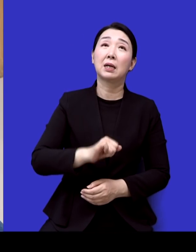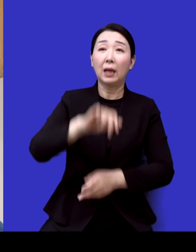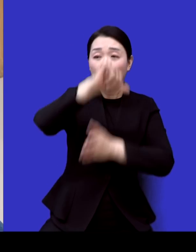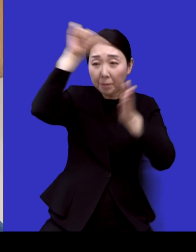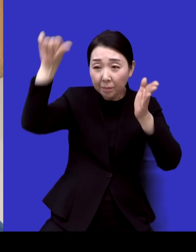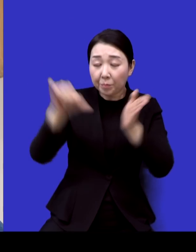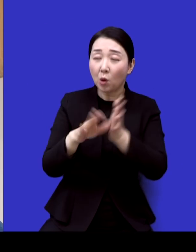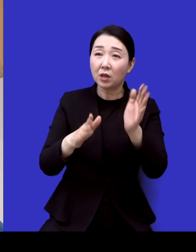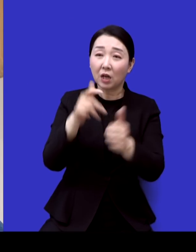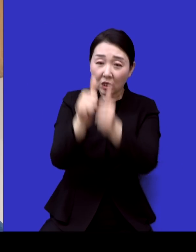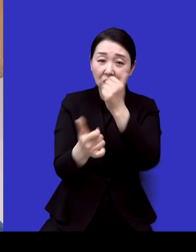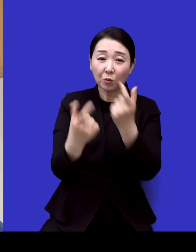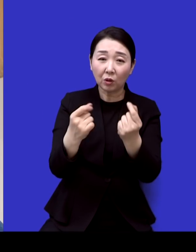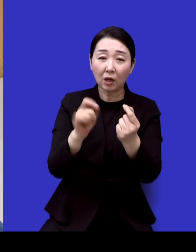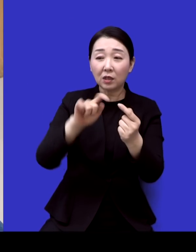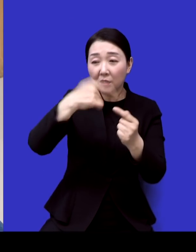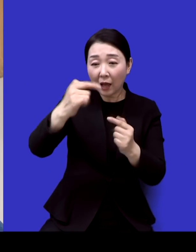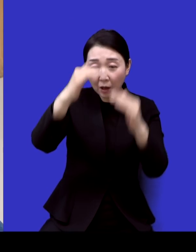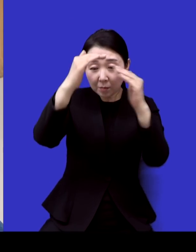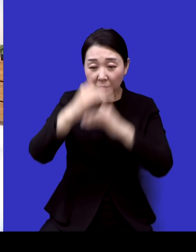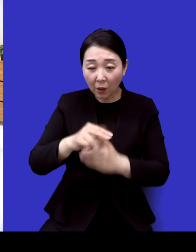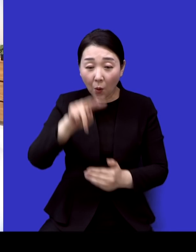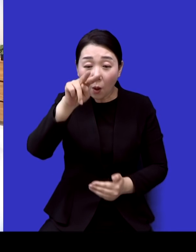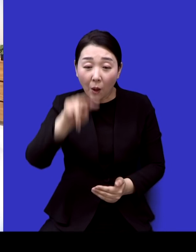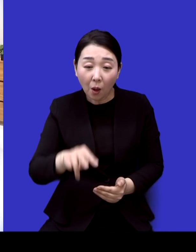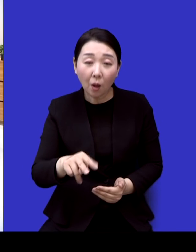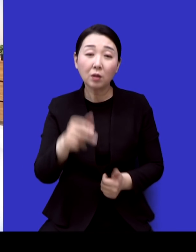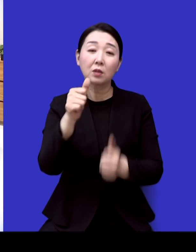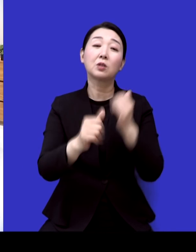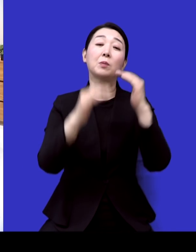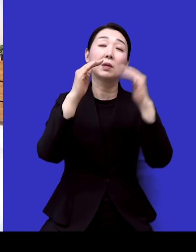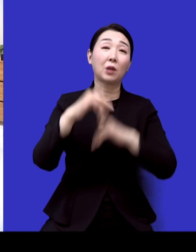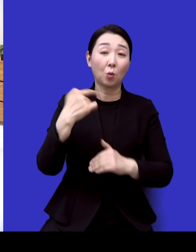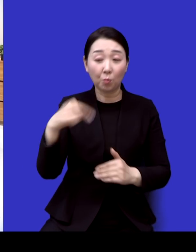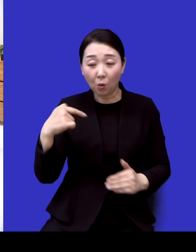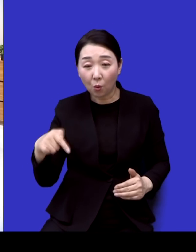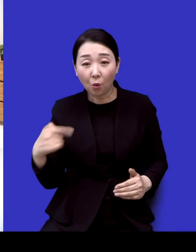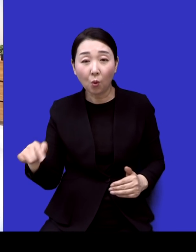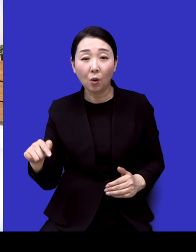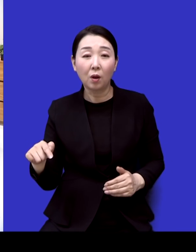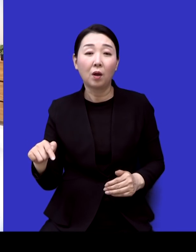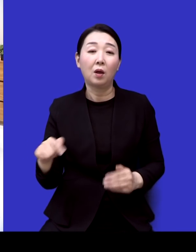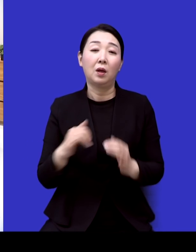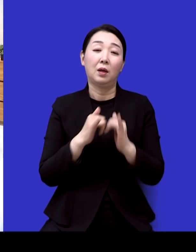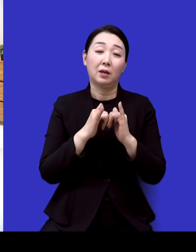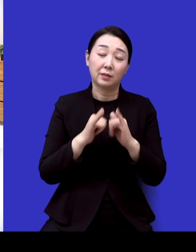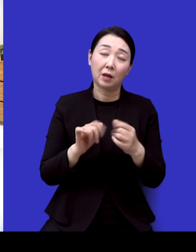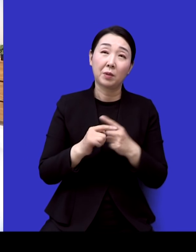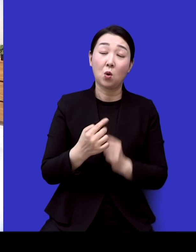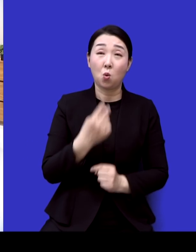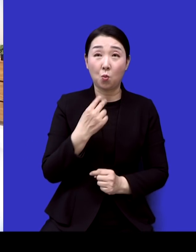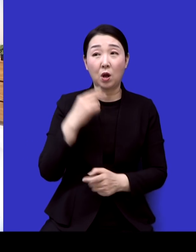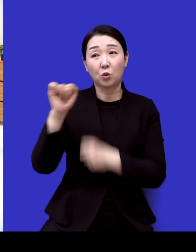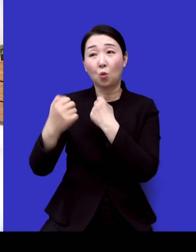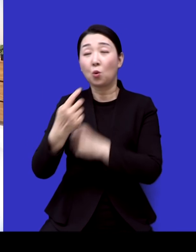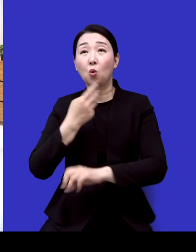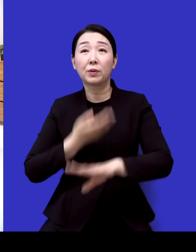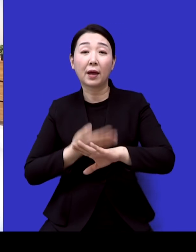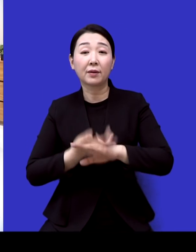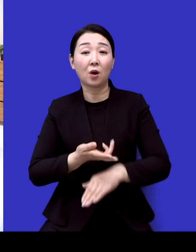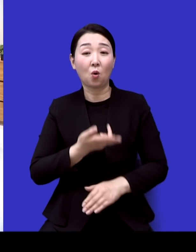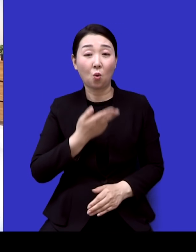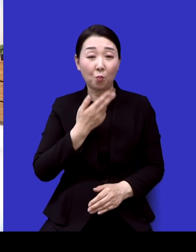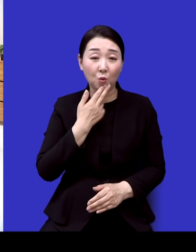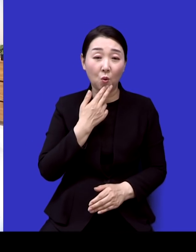시험이야. 다음 절을 읽으니까 그 시험의 내용이 뭐냐면 사람의 호흡과 동물의 호흡이 다른 게